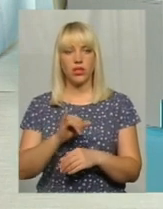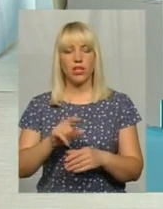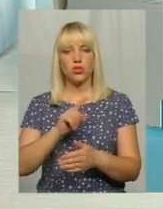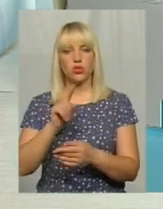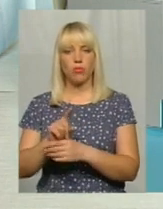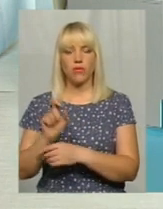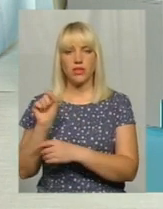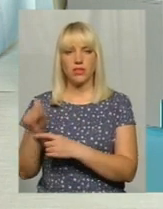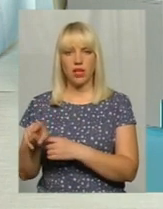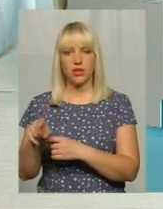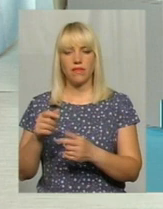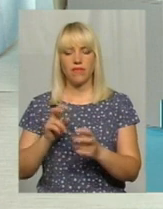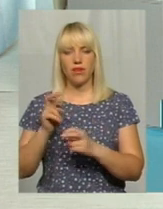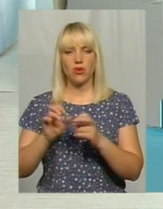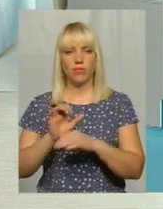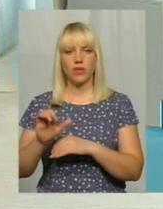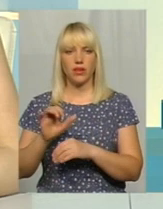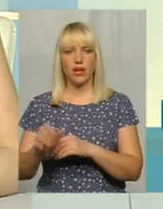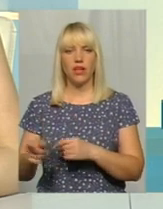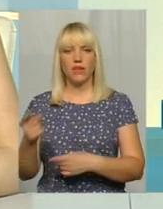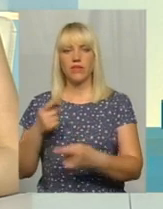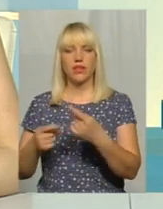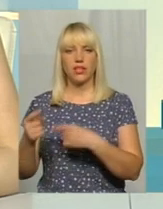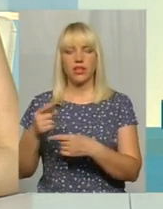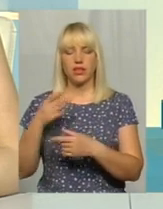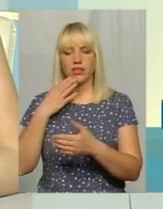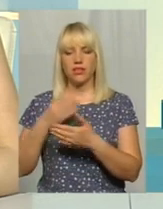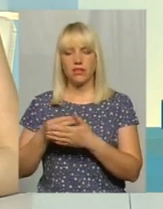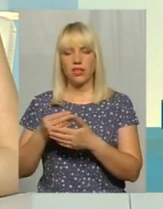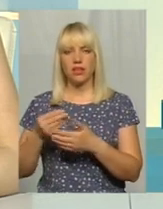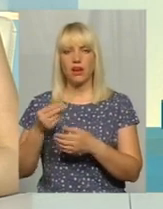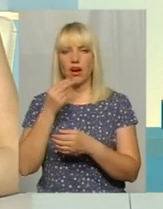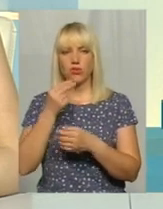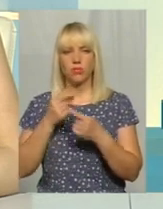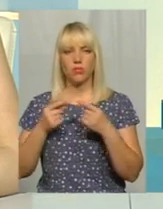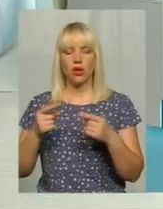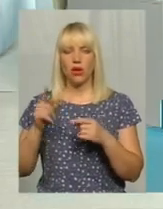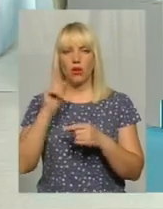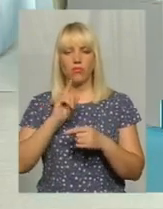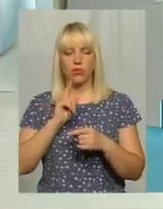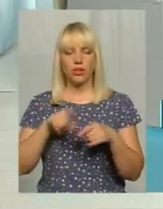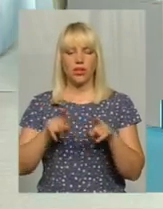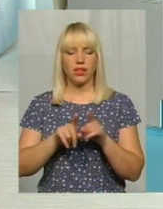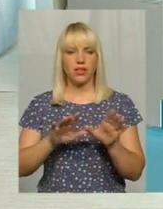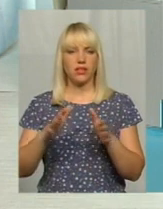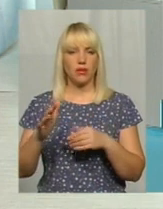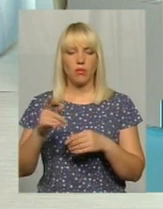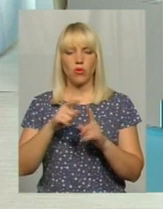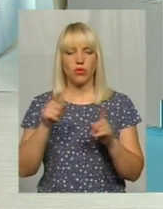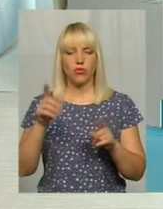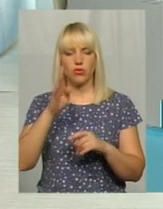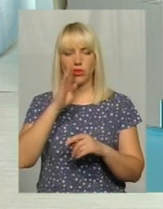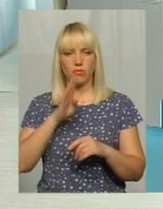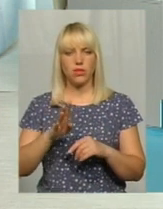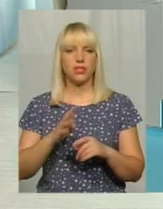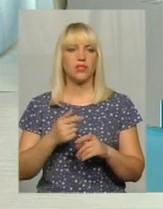зобов'язати виробника, оператора ринку, відкликати свій харчовий продукт. Ну, наразі таких прецедентів протягом 4 місяців у нас не було. Є